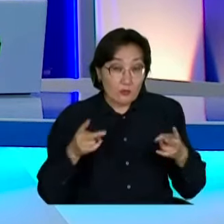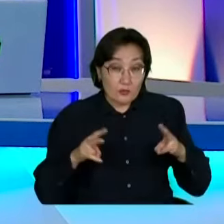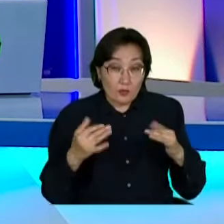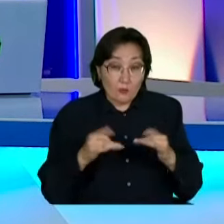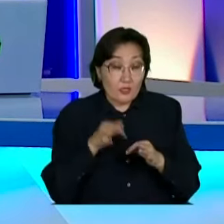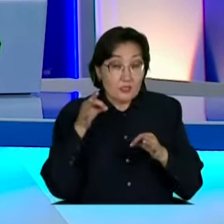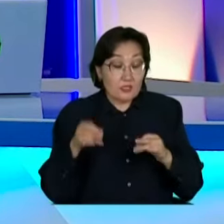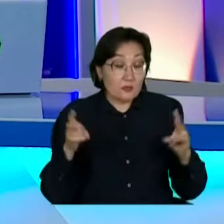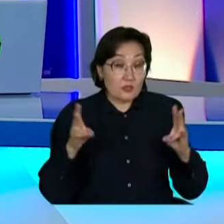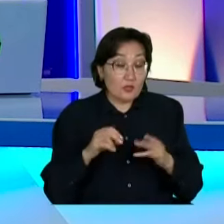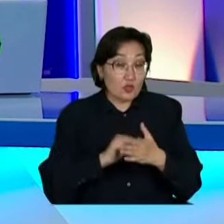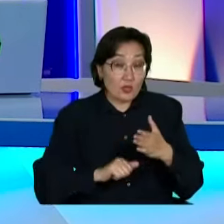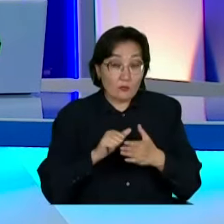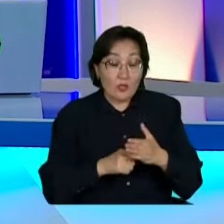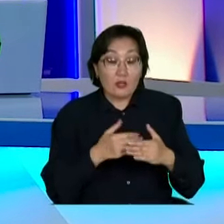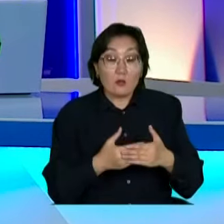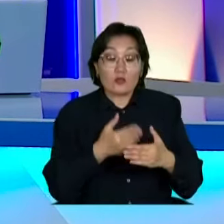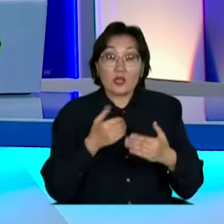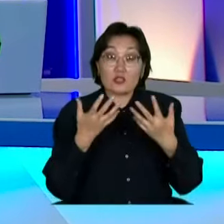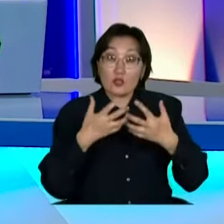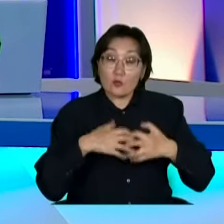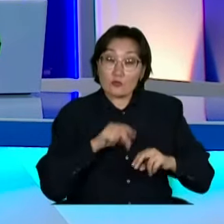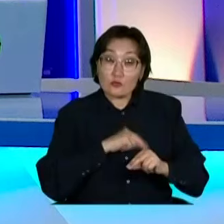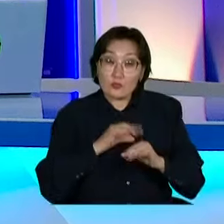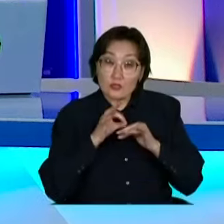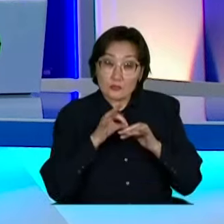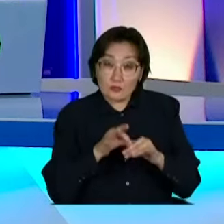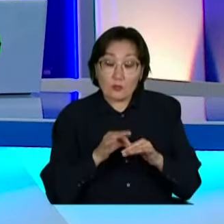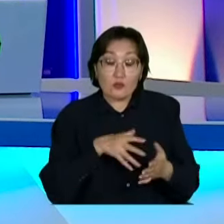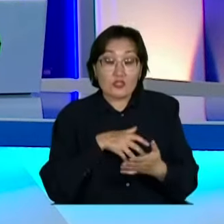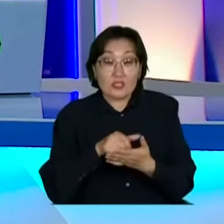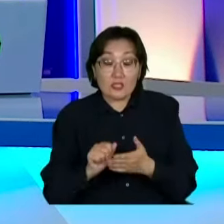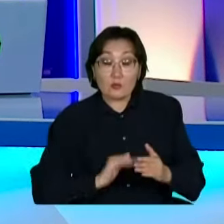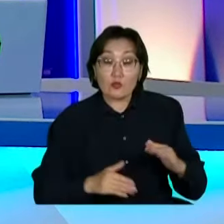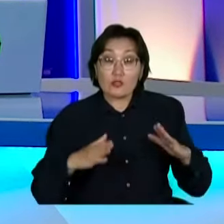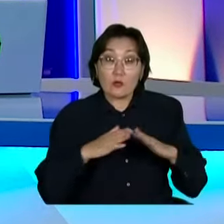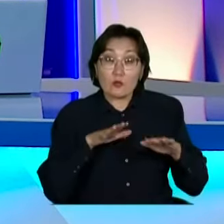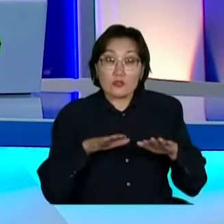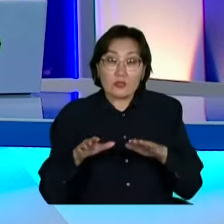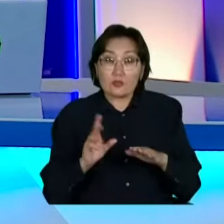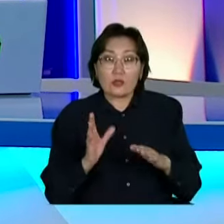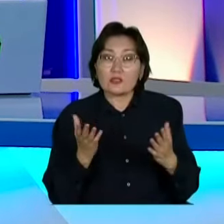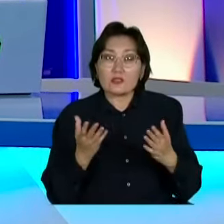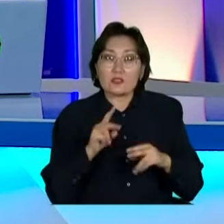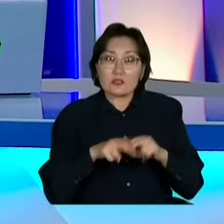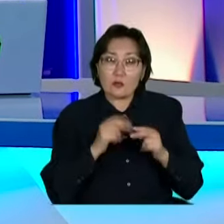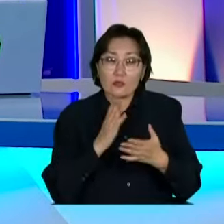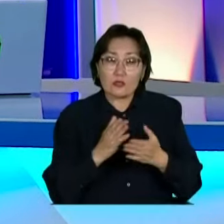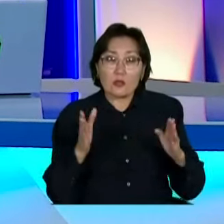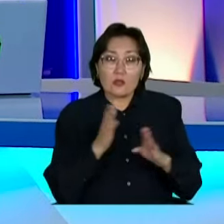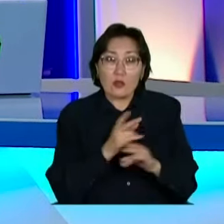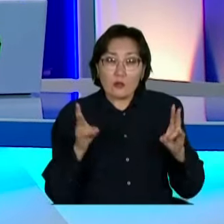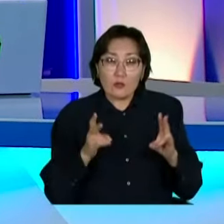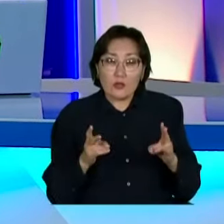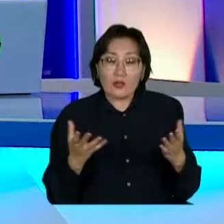Әзірге өңірде апат салдарын алдын ала бағалау жұмыстары жүргізілді. Ал сүрілген жеке сектордың орнына не болады? Табиғи апаттан кейін аймақ